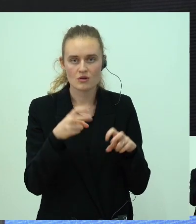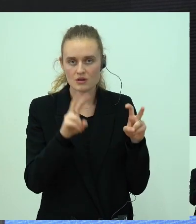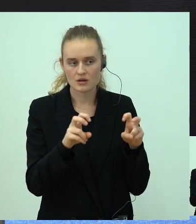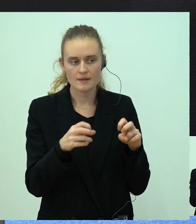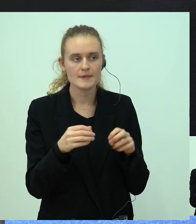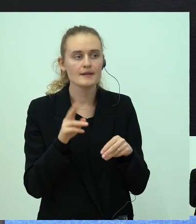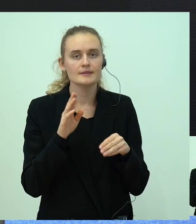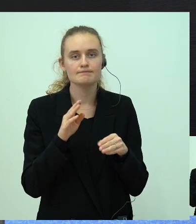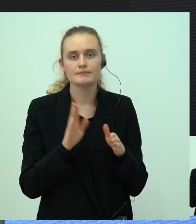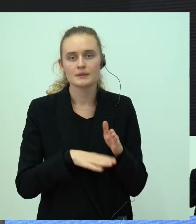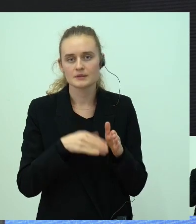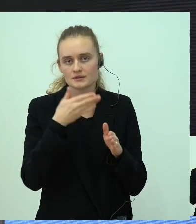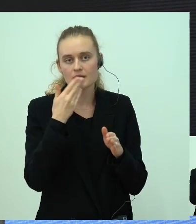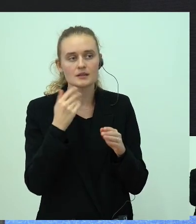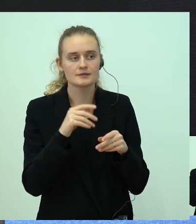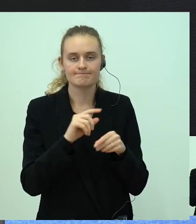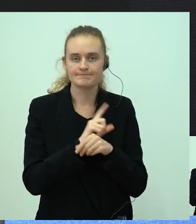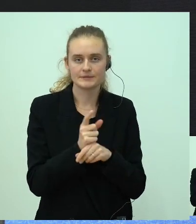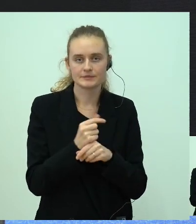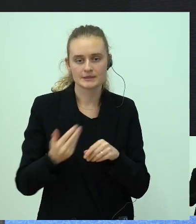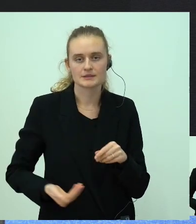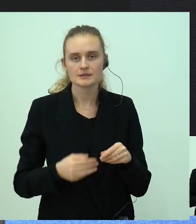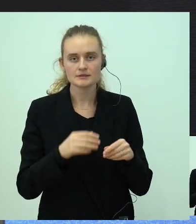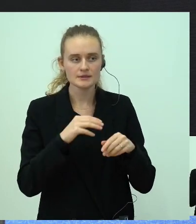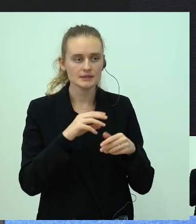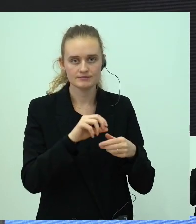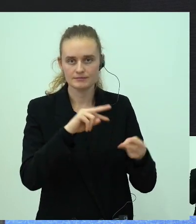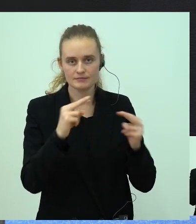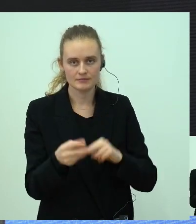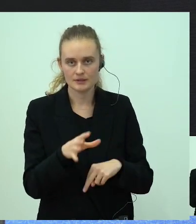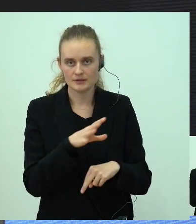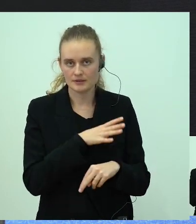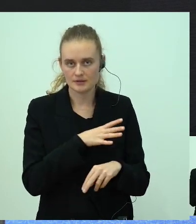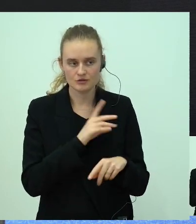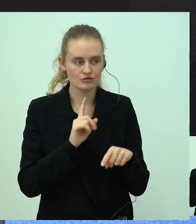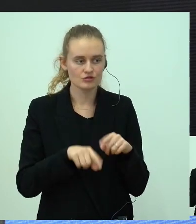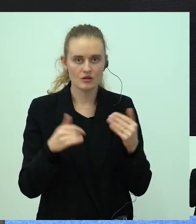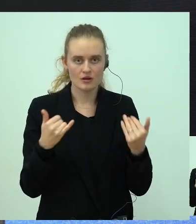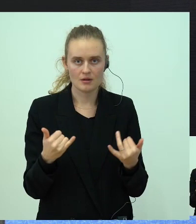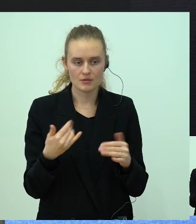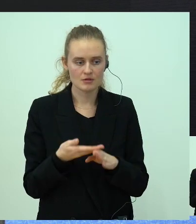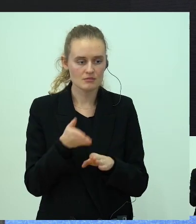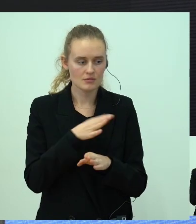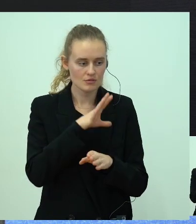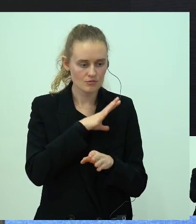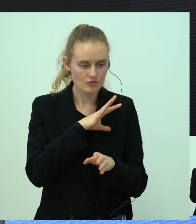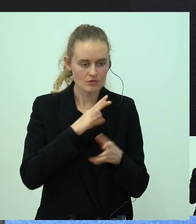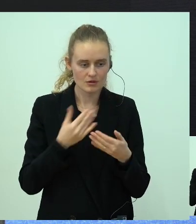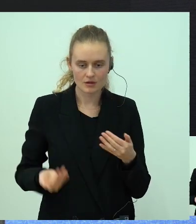taip greitai tą gyvenimą, tokį, kokį gyvename iki šiol.